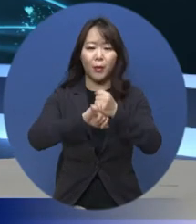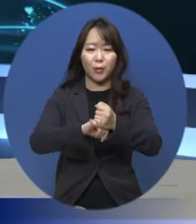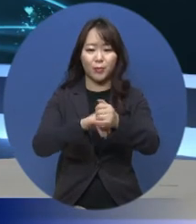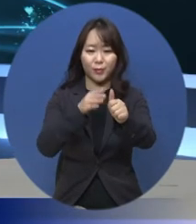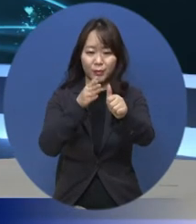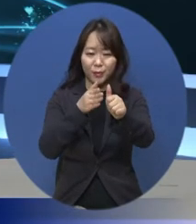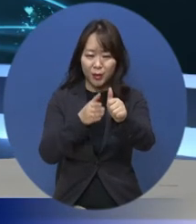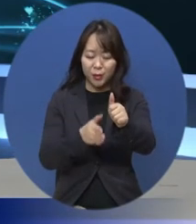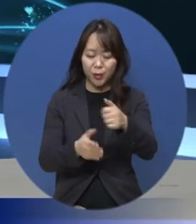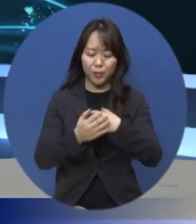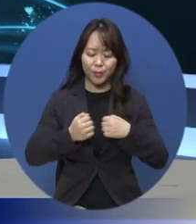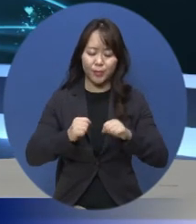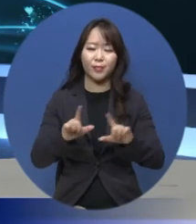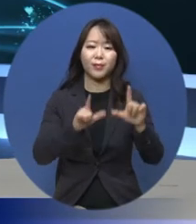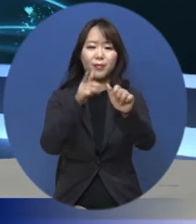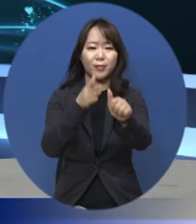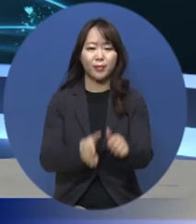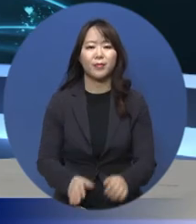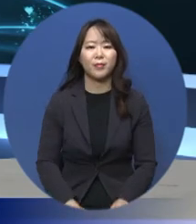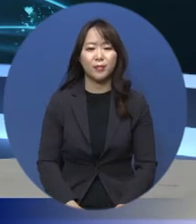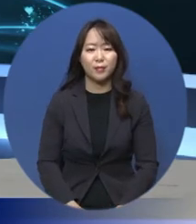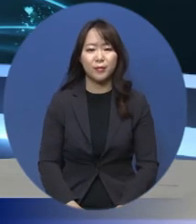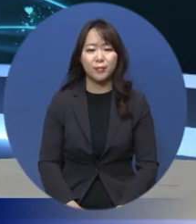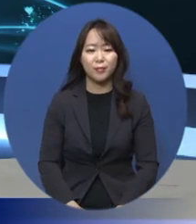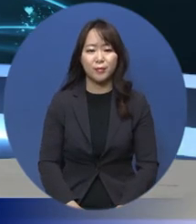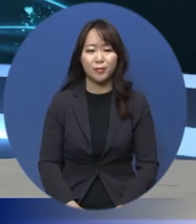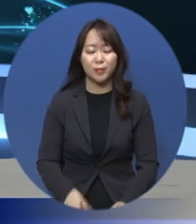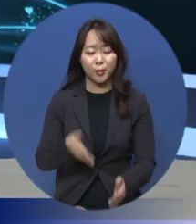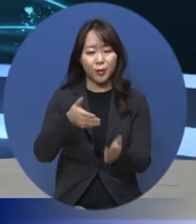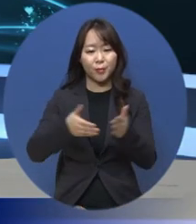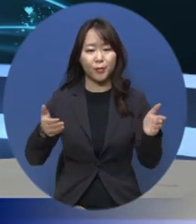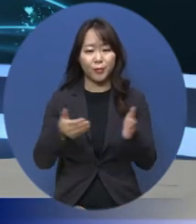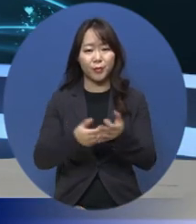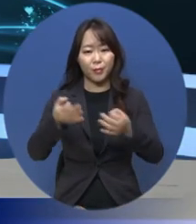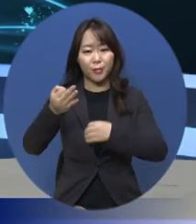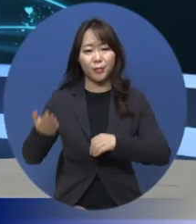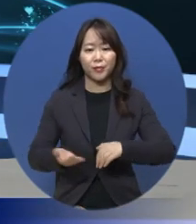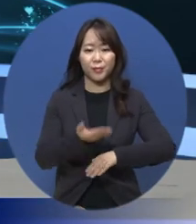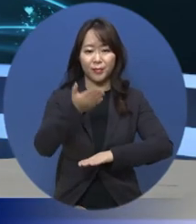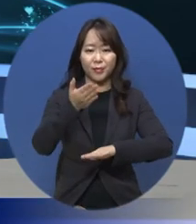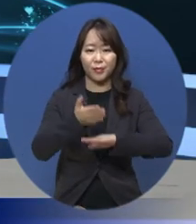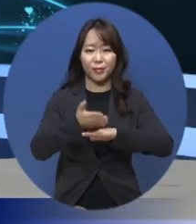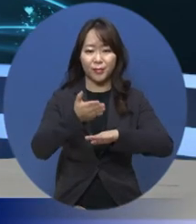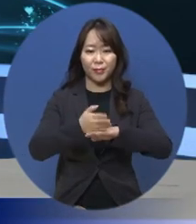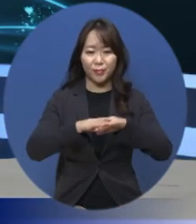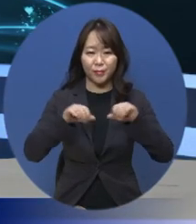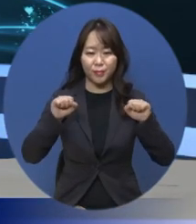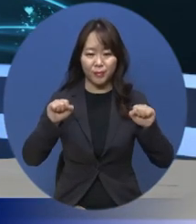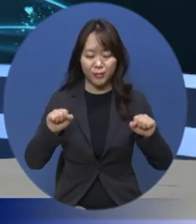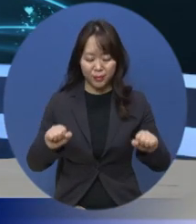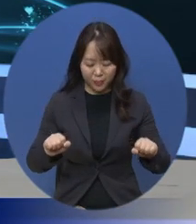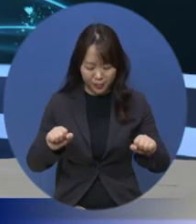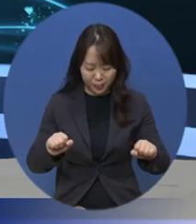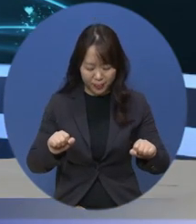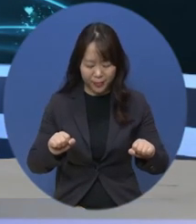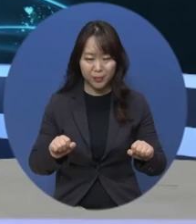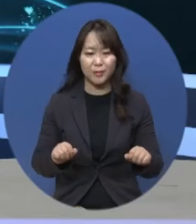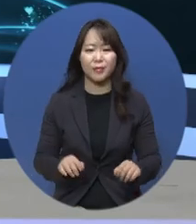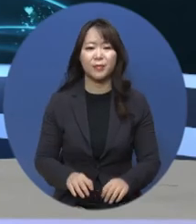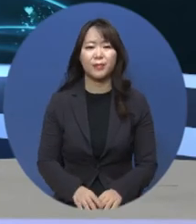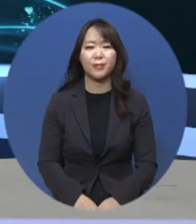착용해 건강 지키시기 바랍니다 이상 복지 tv 뉴스를 마칩니다 시청해주신 여러분 고맙습니다